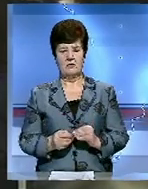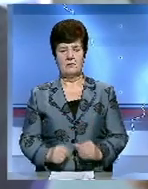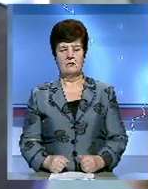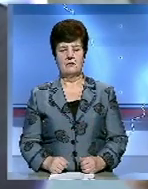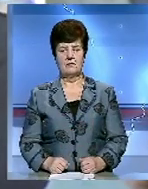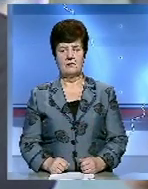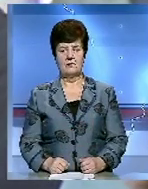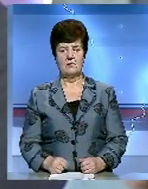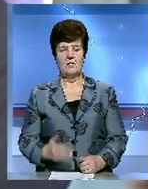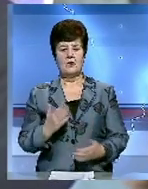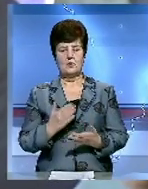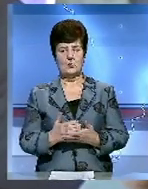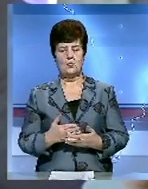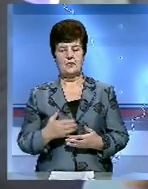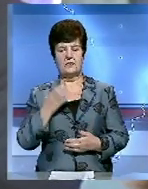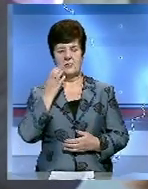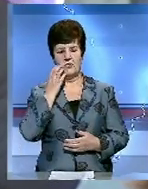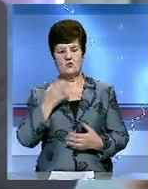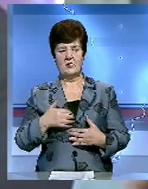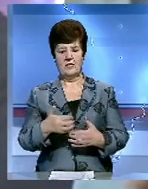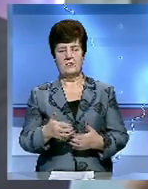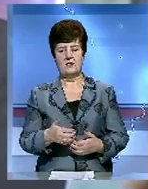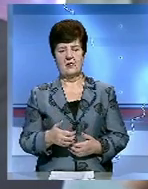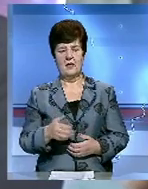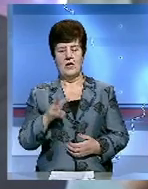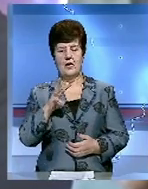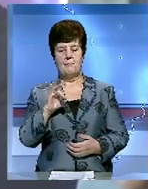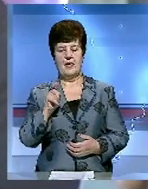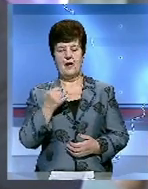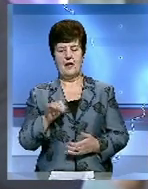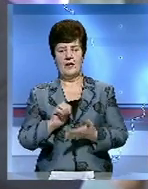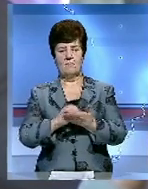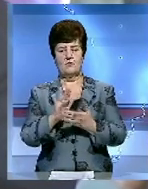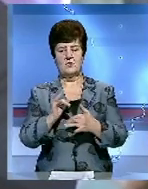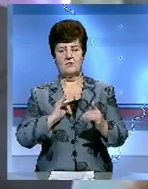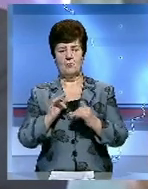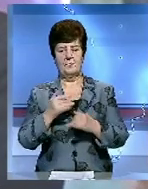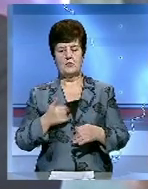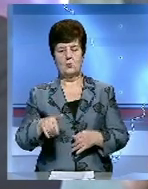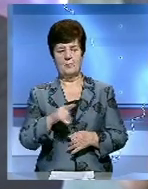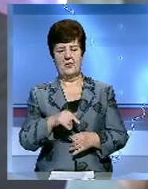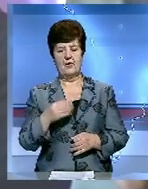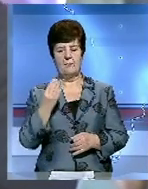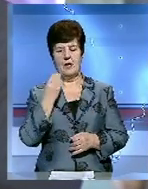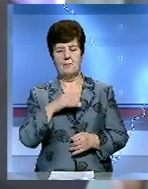Sunt însărcinată. Mihai refuză să mai vorbească cu mine. Mai bine îmi pun capăt zilelor decât să afle